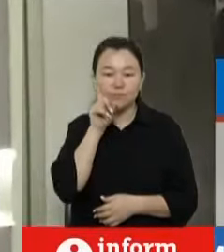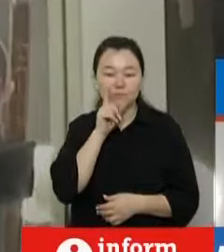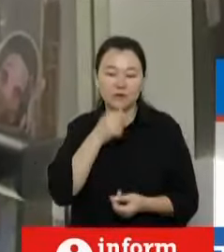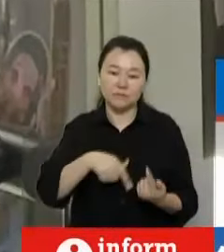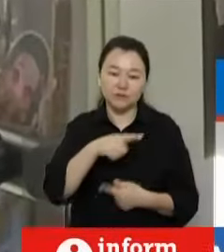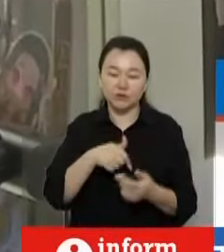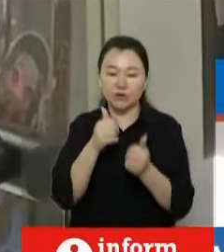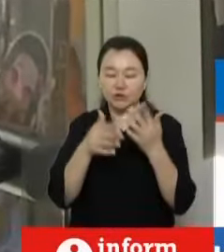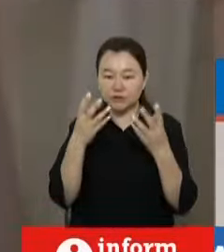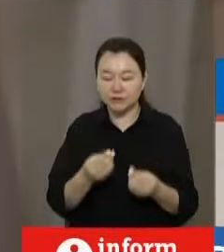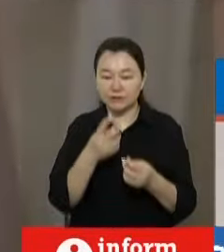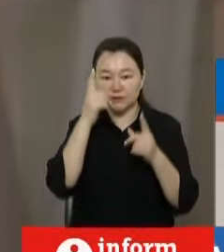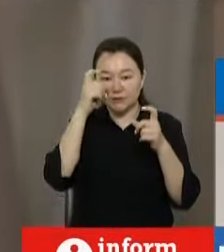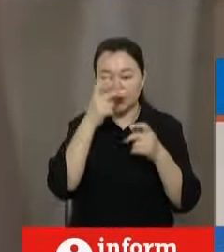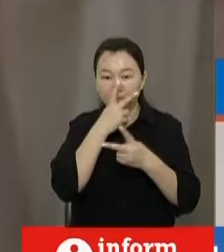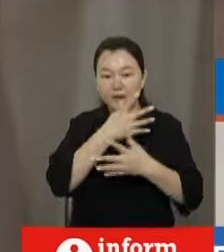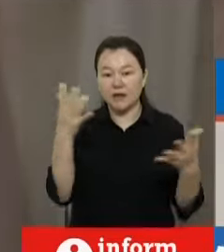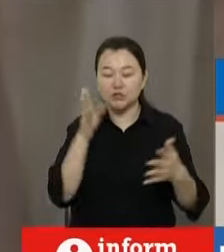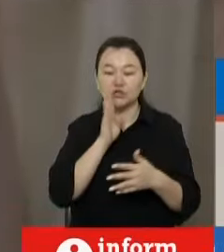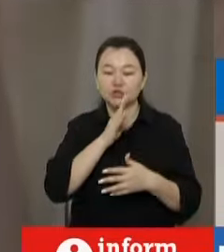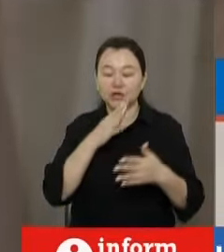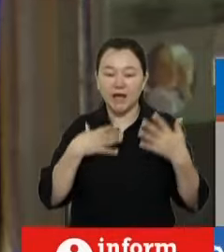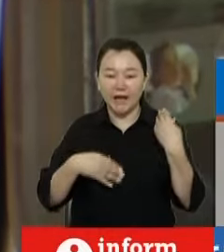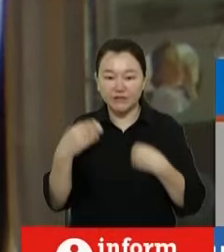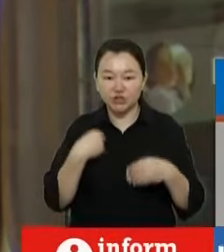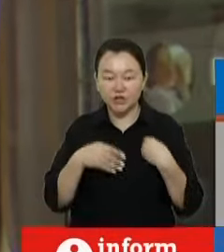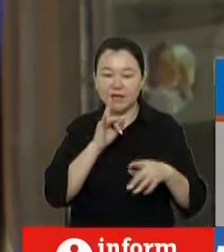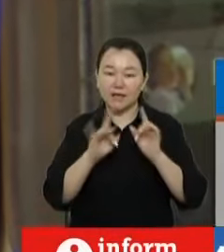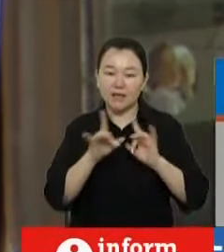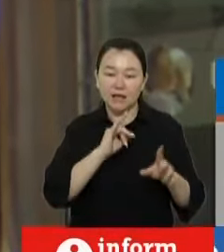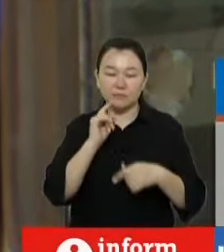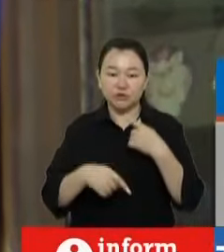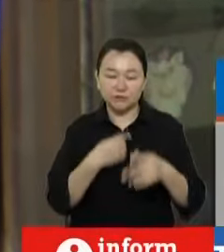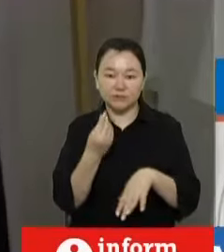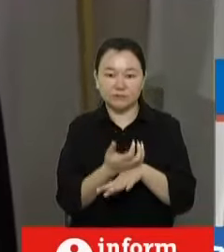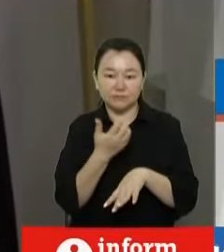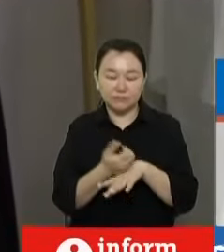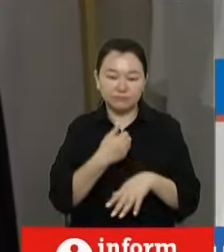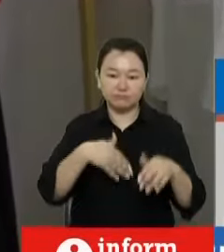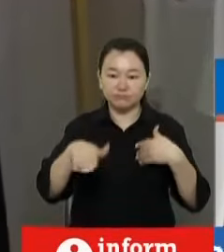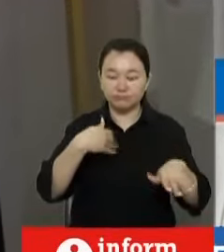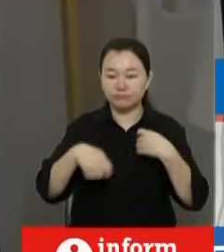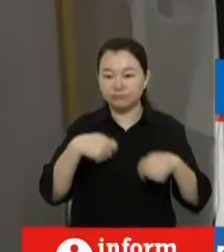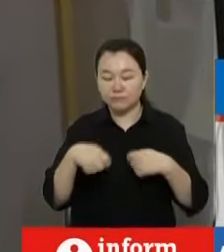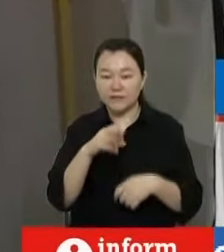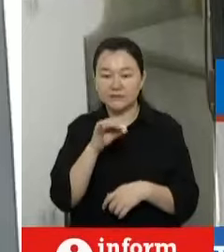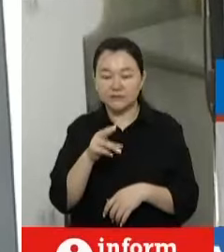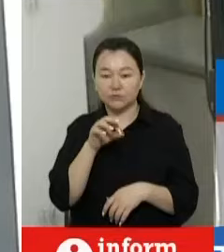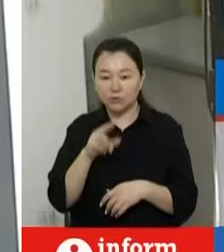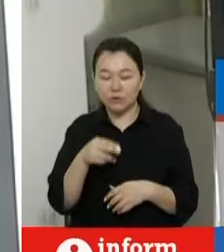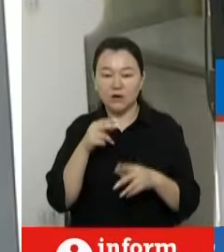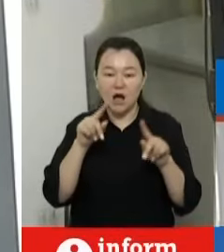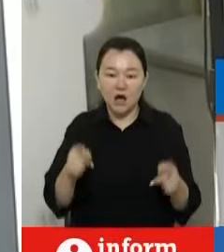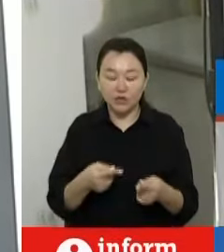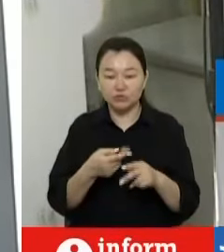күнде тікелей эфирге шығып, әйелдер киімін жарнамалайды. Сол арқылы тауарын өткізіп, табыс тауып отыр. Сондықтан TikTok-қа шектеу